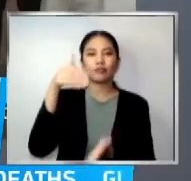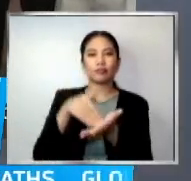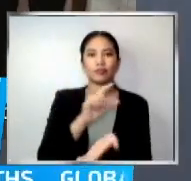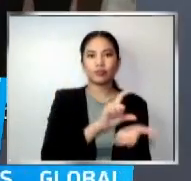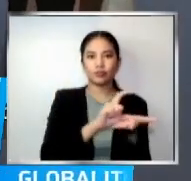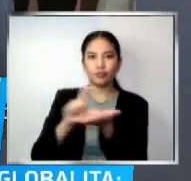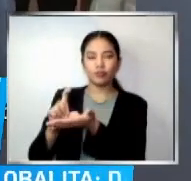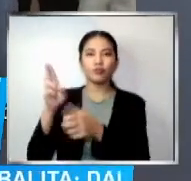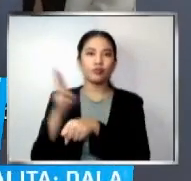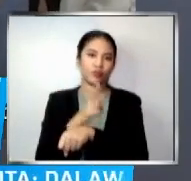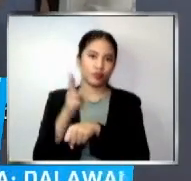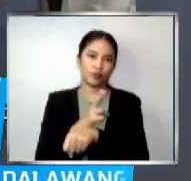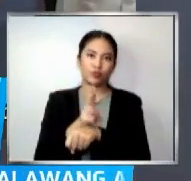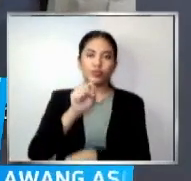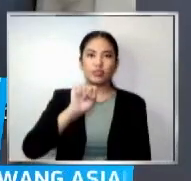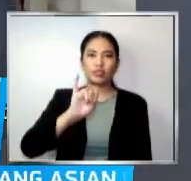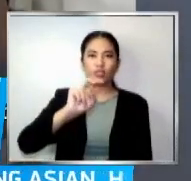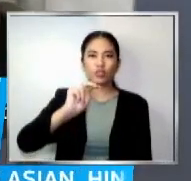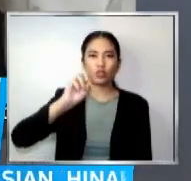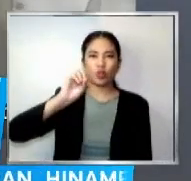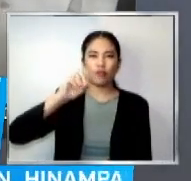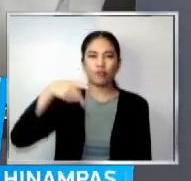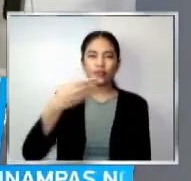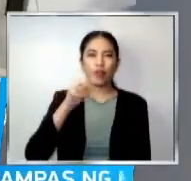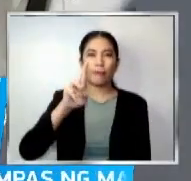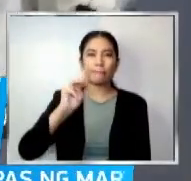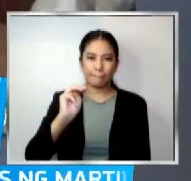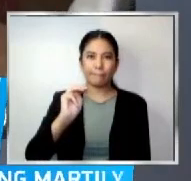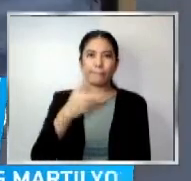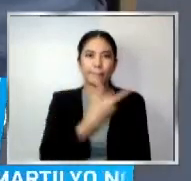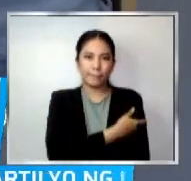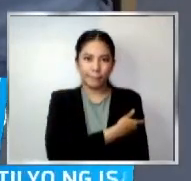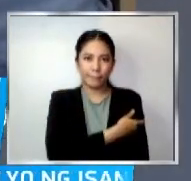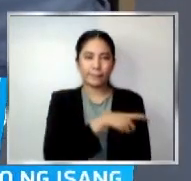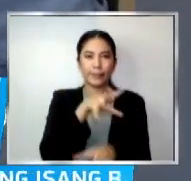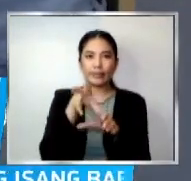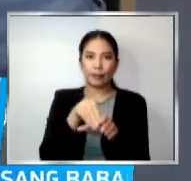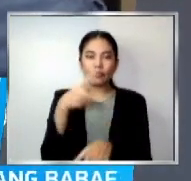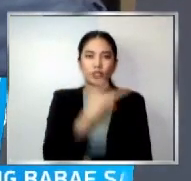Sinopharm COVID vaccine. Kasama rito ang itinurok kay Pangulong Duterte.